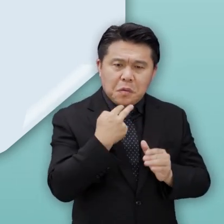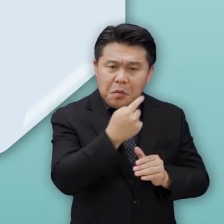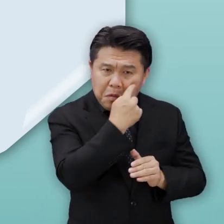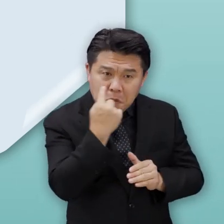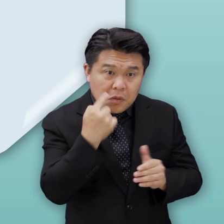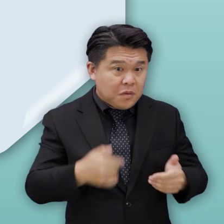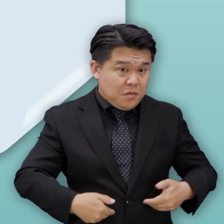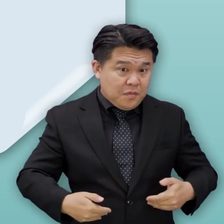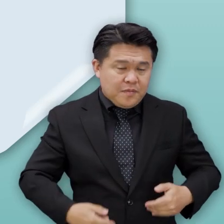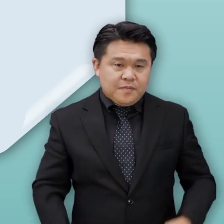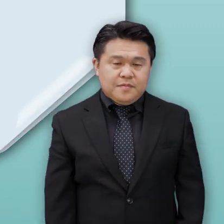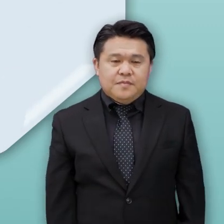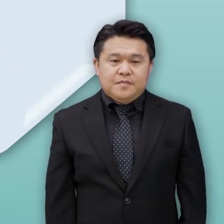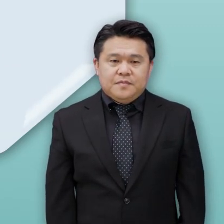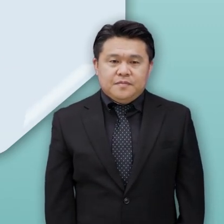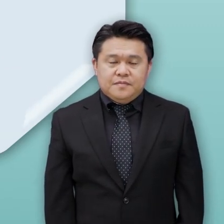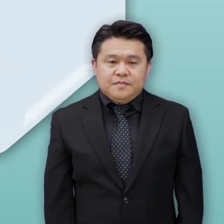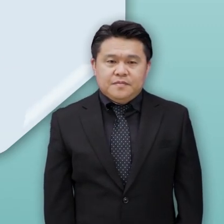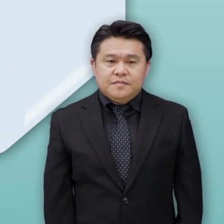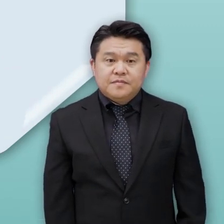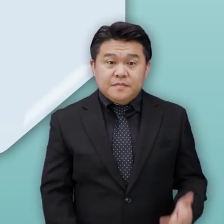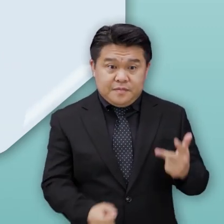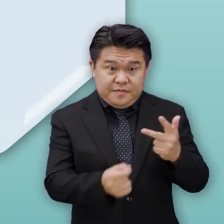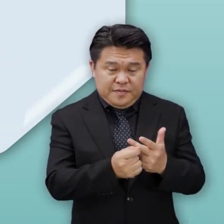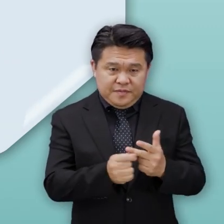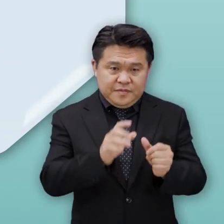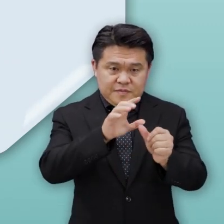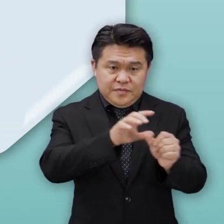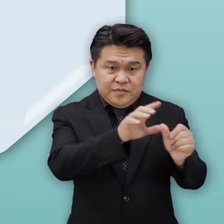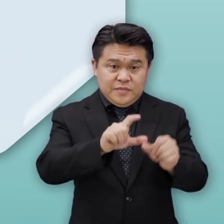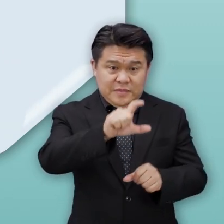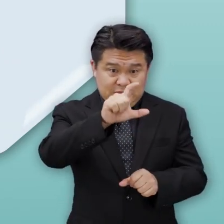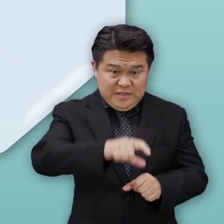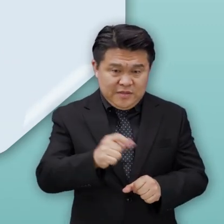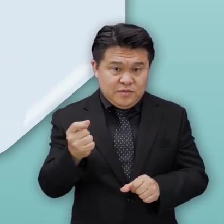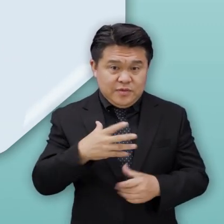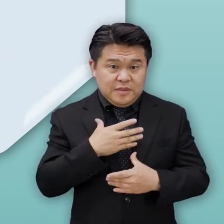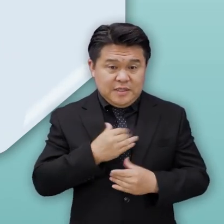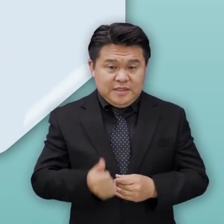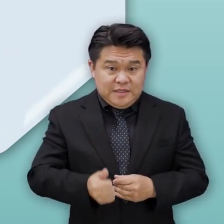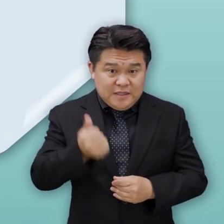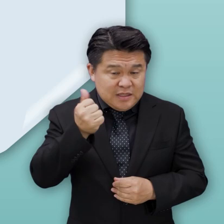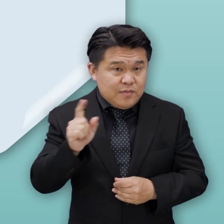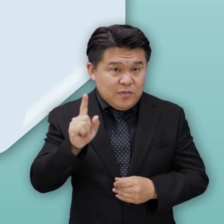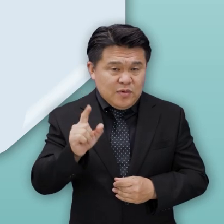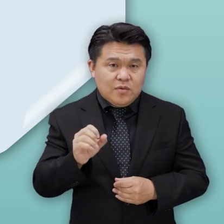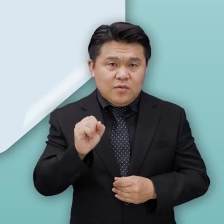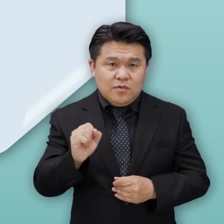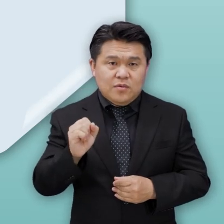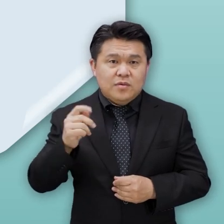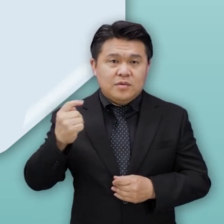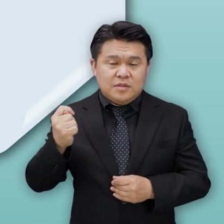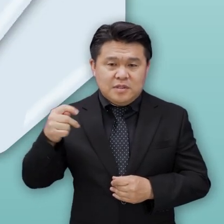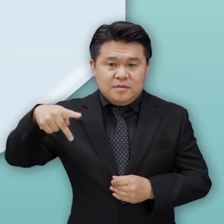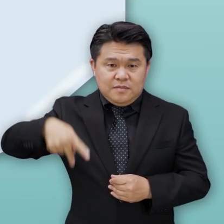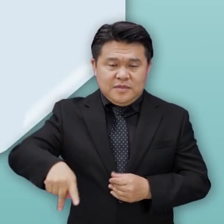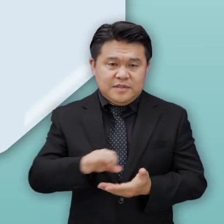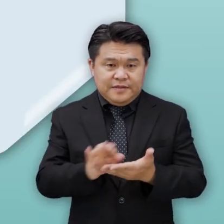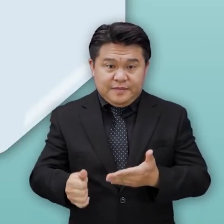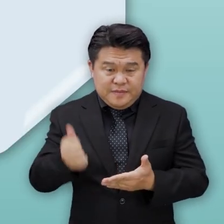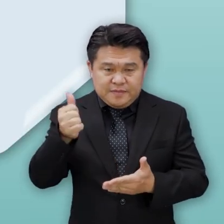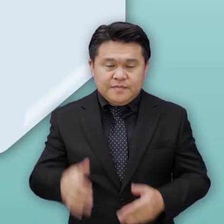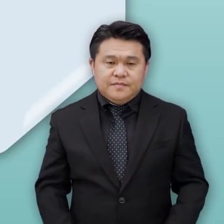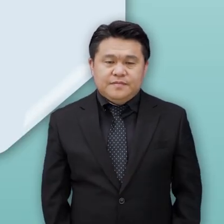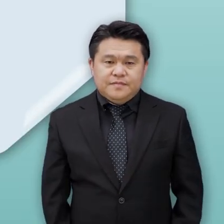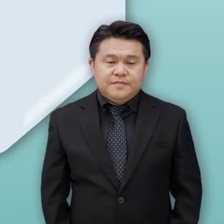실제 여부를 확인합니다. 일곱째, 보안카드나 안정성이 높은 보안 매체를 사용하는 것이 좋습니다.